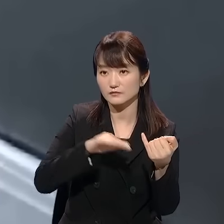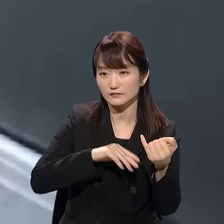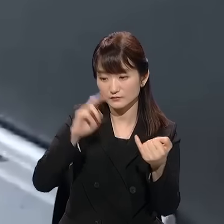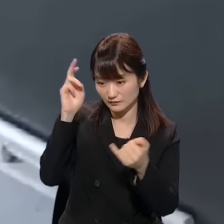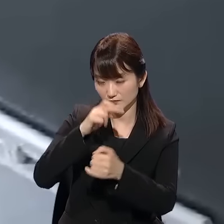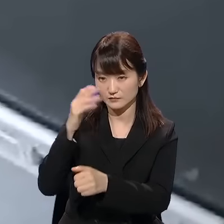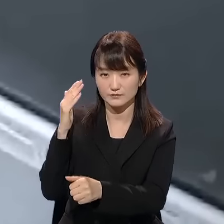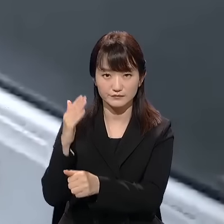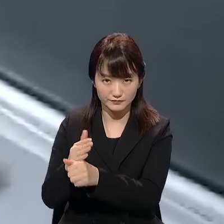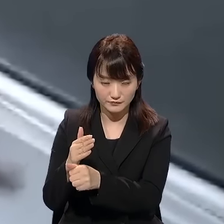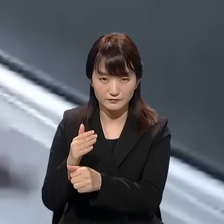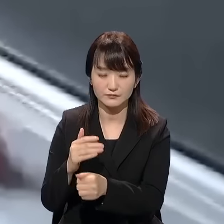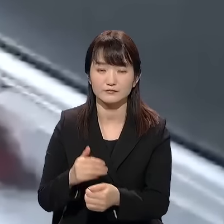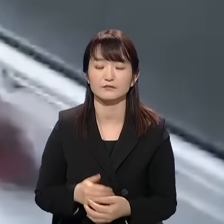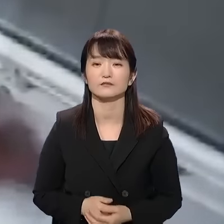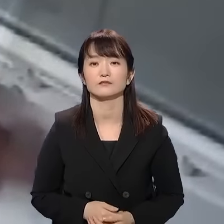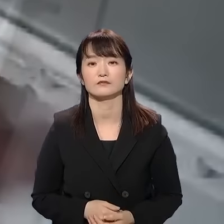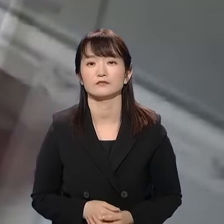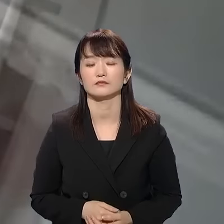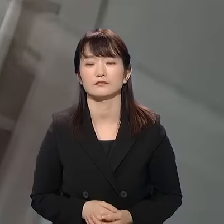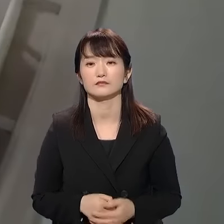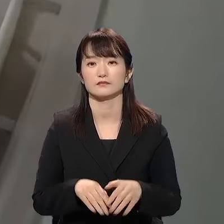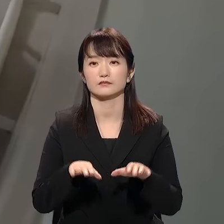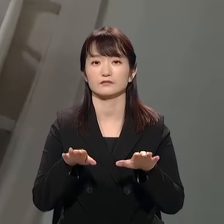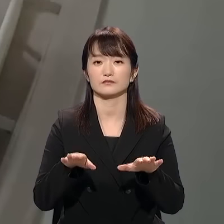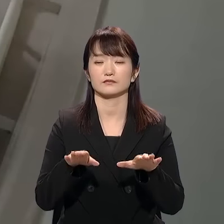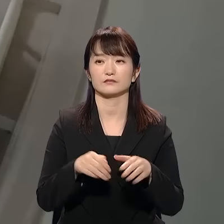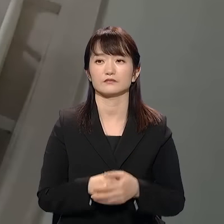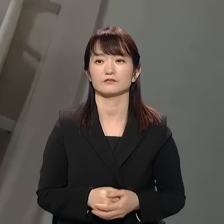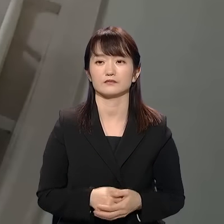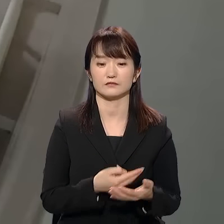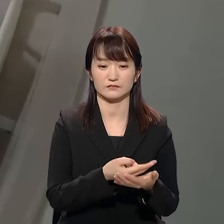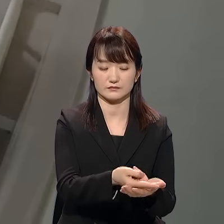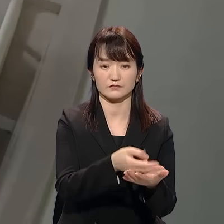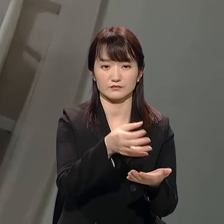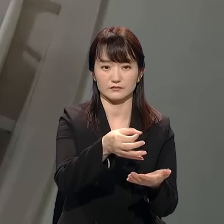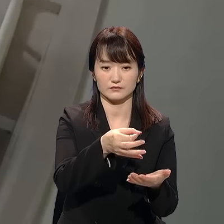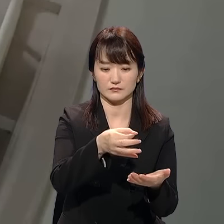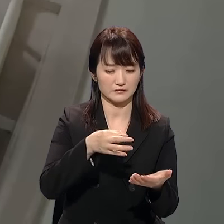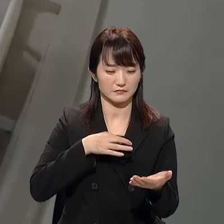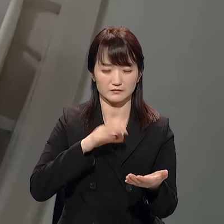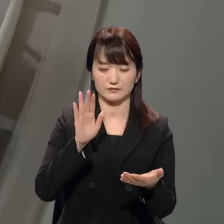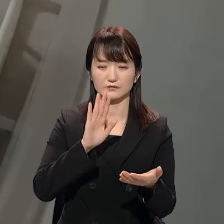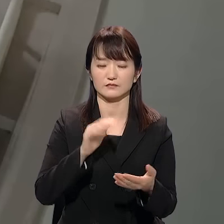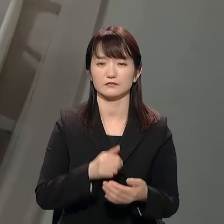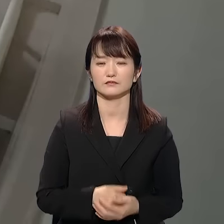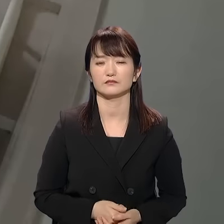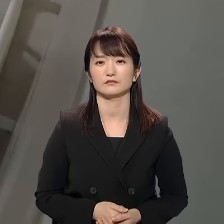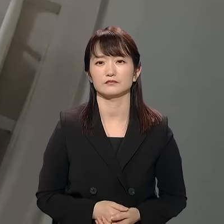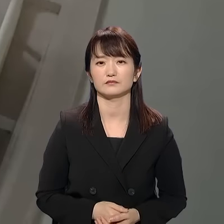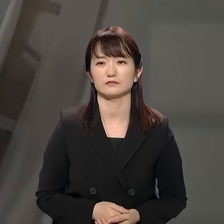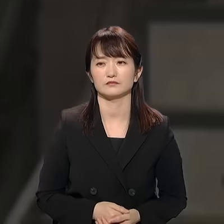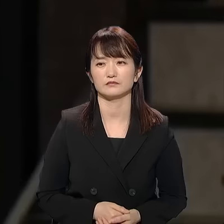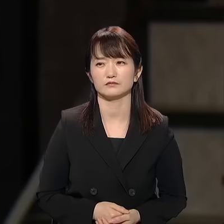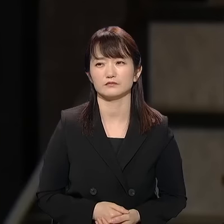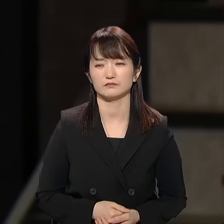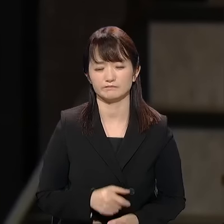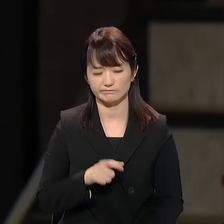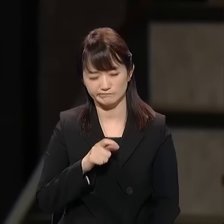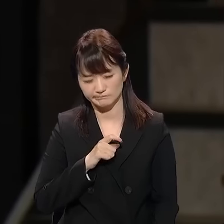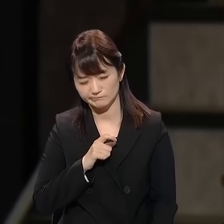했다라고 얘기를 하는 거예요 그러면서 오늘이 이번 했던 이번 비는 받지 않겠다라고 얘기를 했고 그래서 뭔가